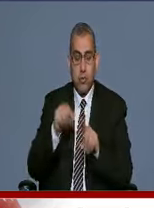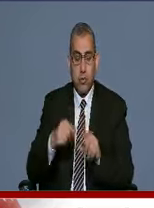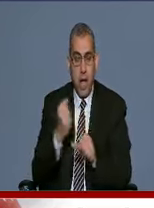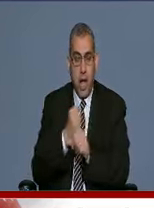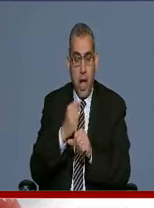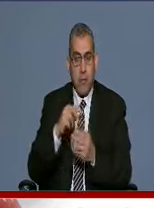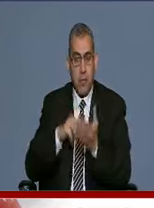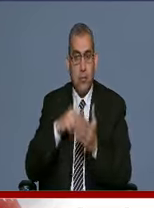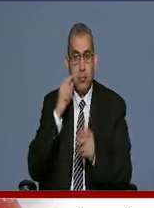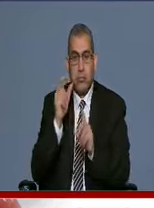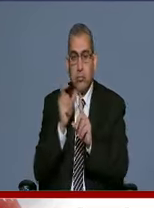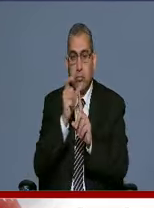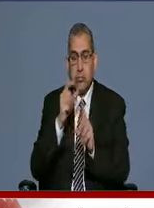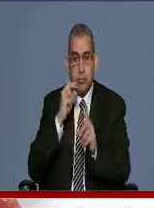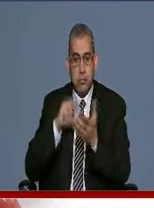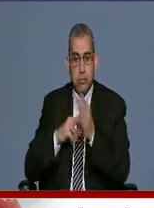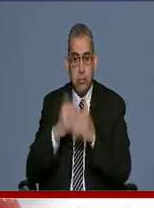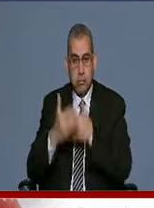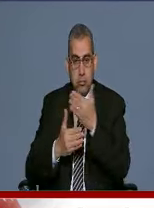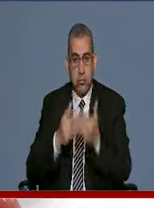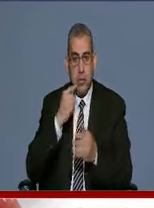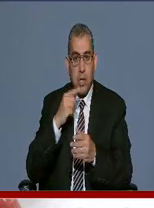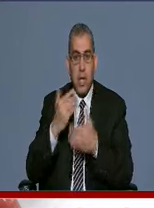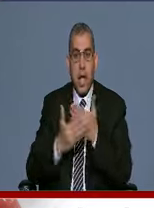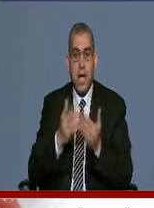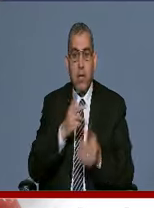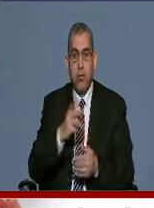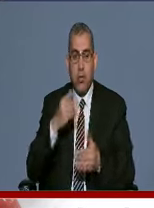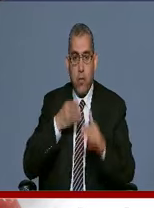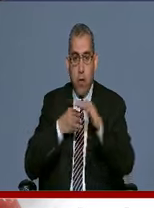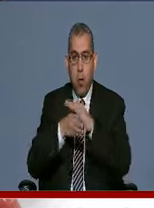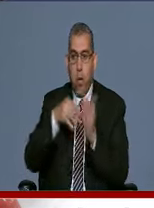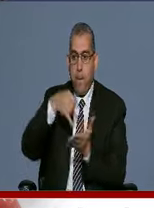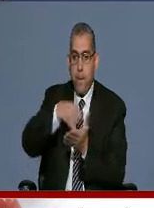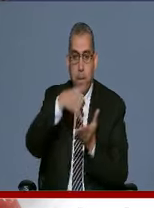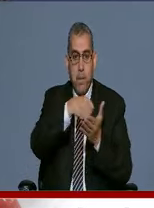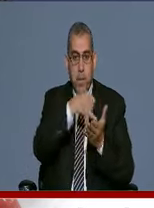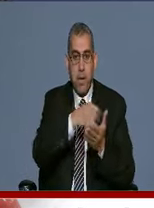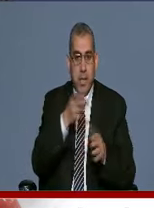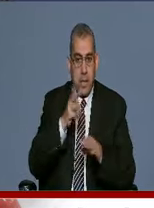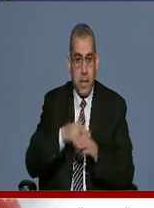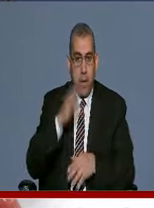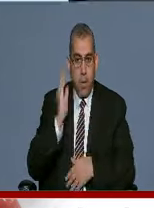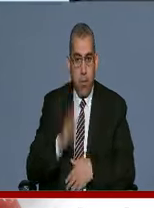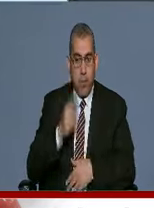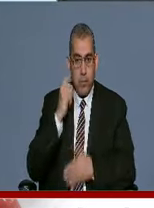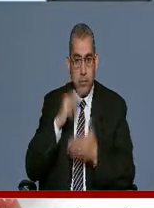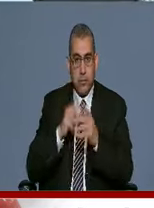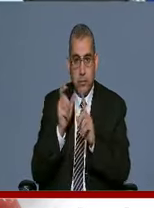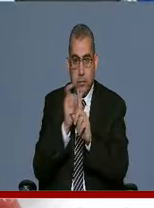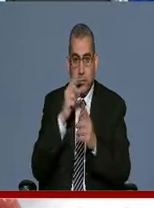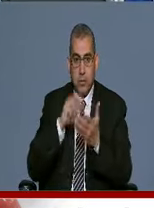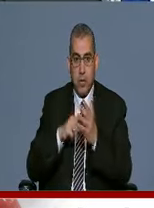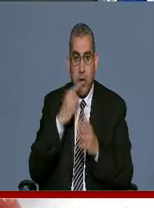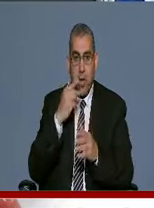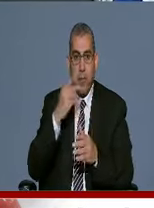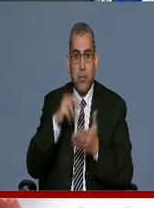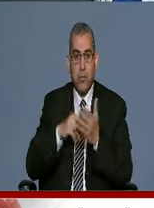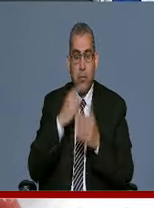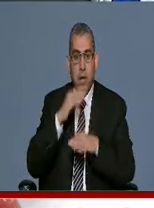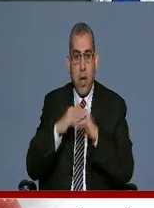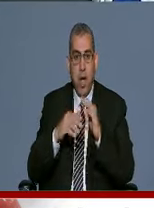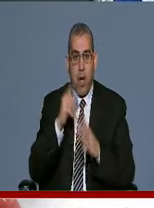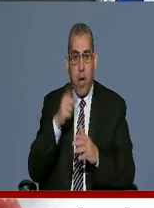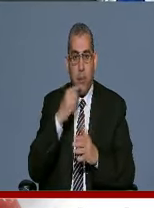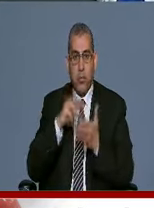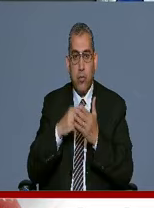في متابعة التطورات والتحديثات المختلفة داخل المدن، وكمان يا فندم بتقدر تتابع المخالفات زي البناء الغير قانوني والتأثير